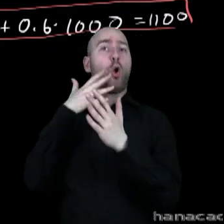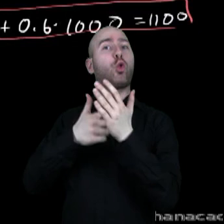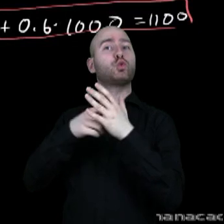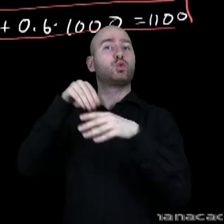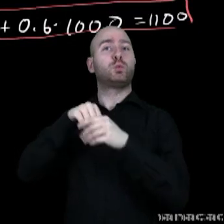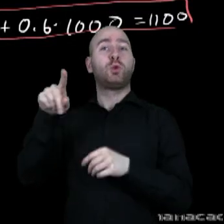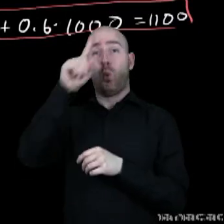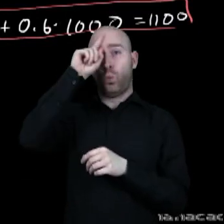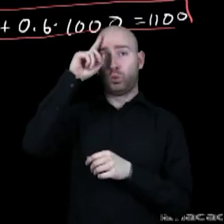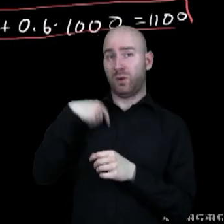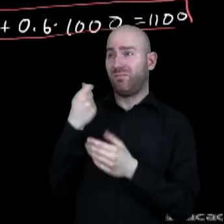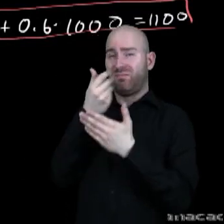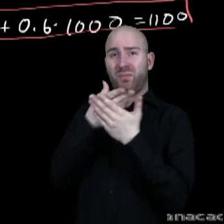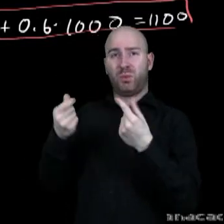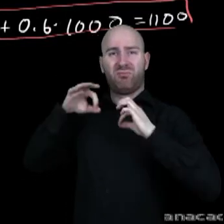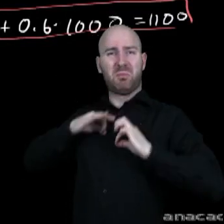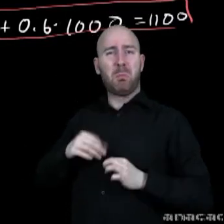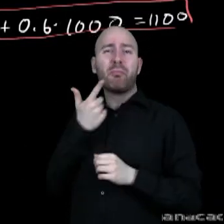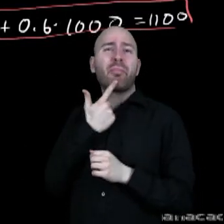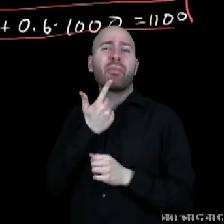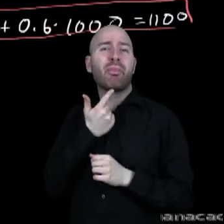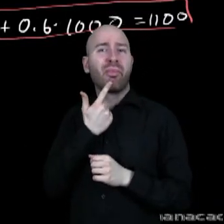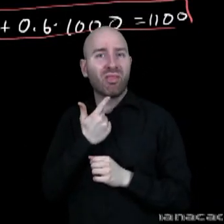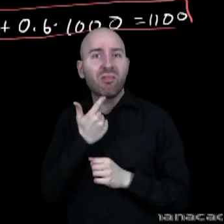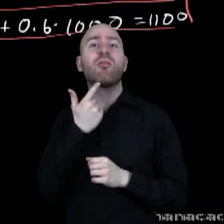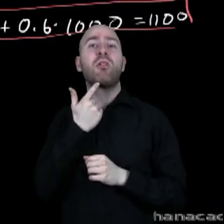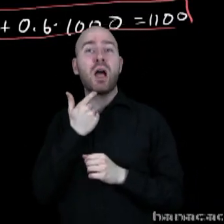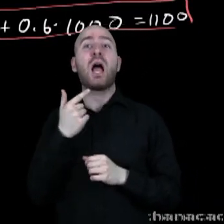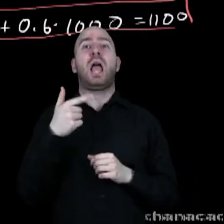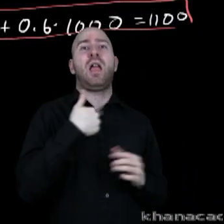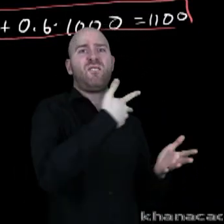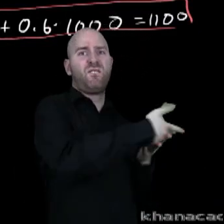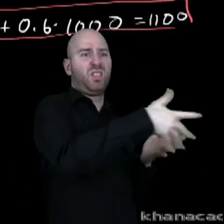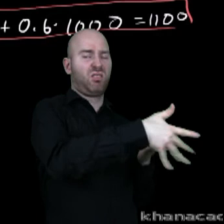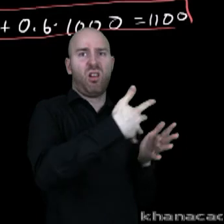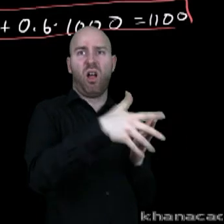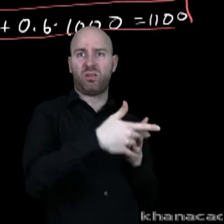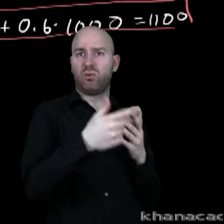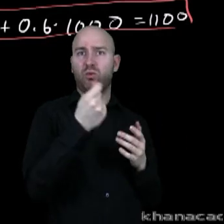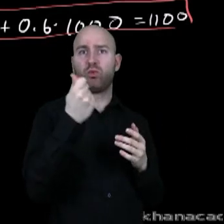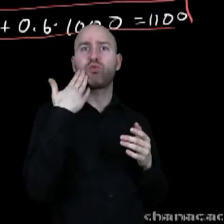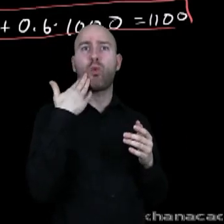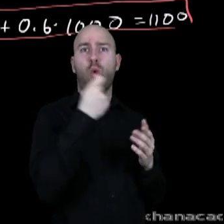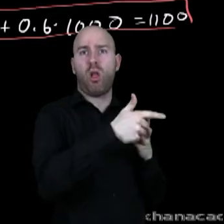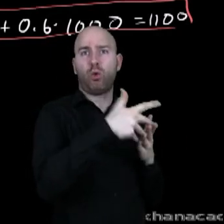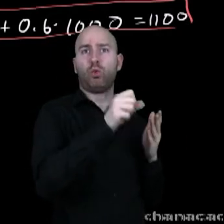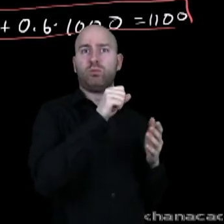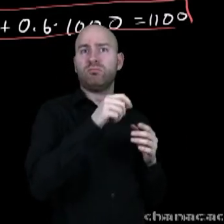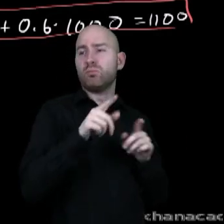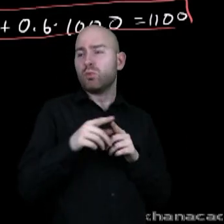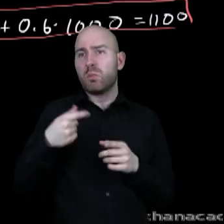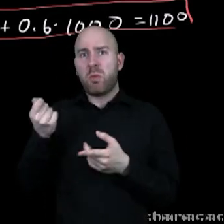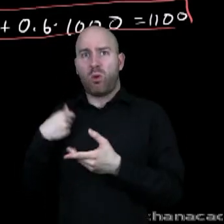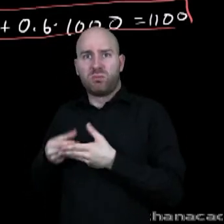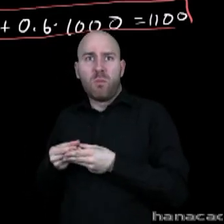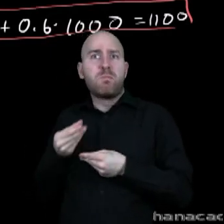konsumpcji. Ale może być zupełnie inaczej. Funkcja konsumpcji może wyglądać tak. Ludzie mający niskie dochody wydają dużą część z każdego